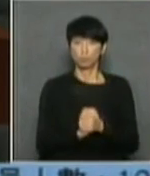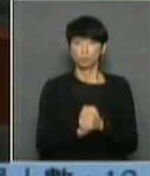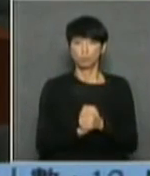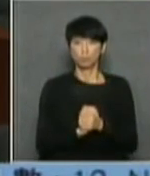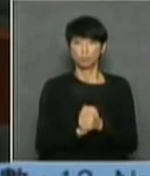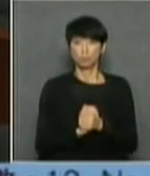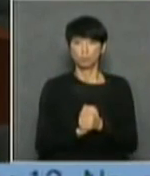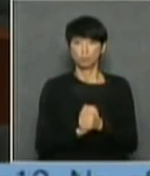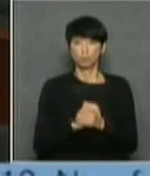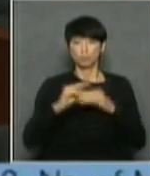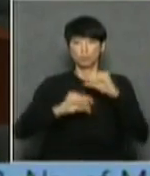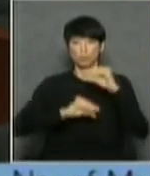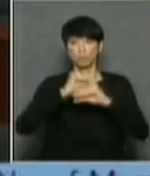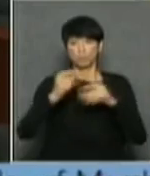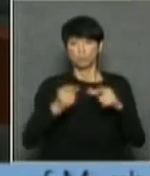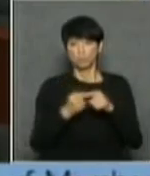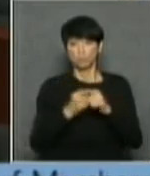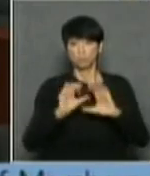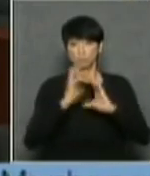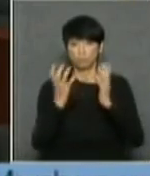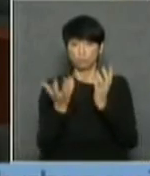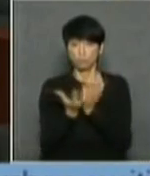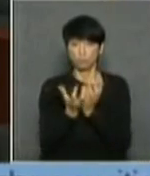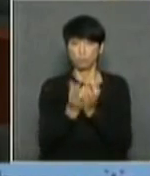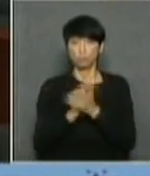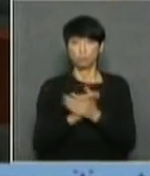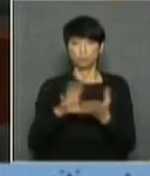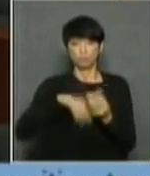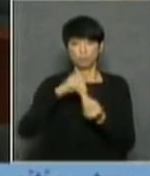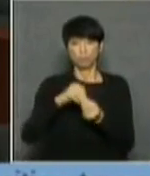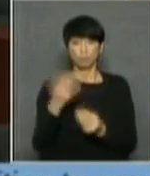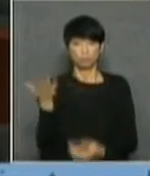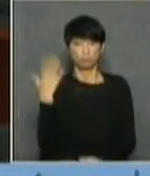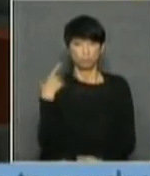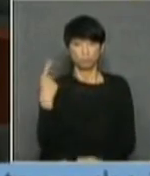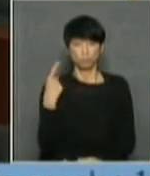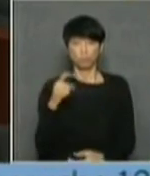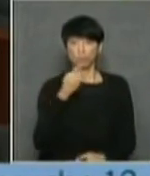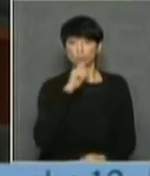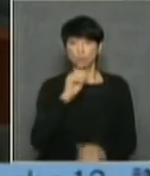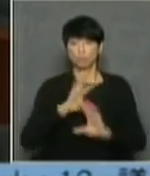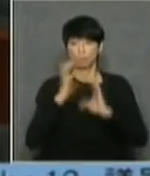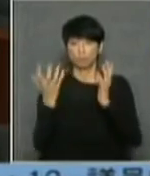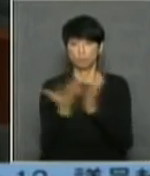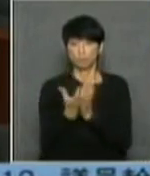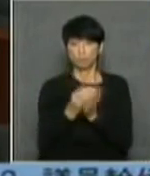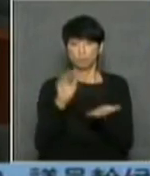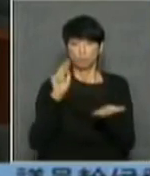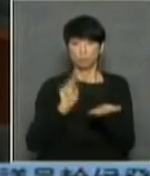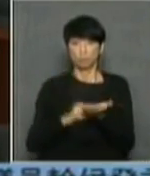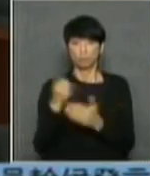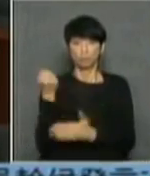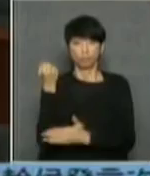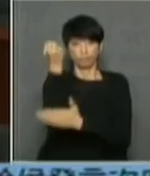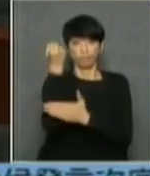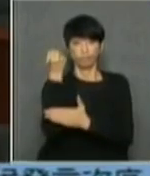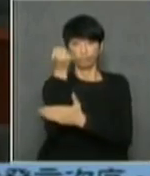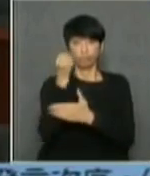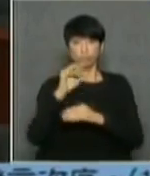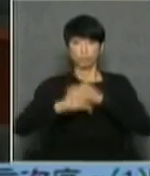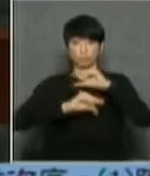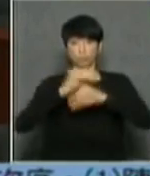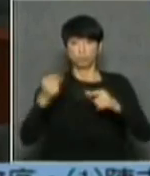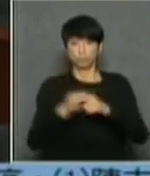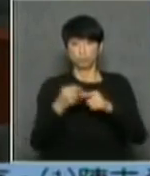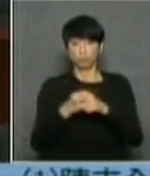注的。咁喺琴日呢亦都有啲團體呢走嚟同我哋遞信示威啦，就係承建商授權